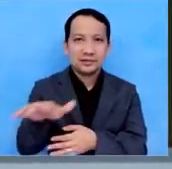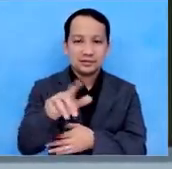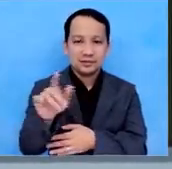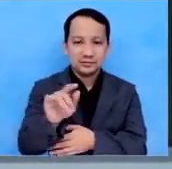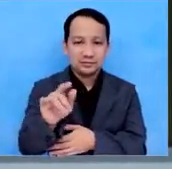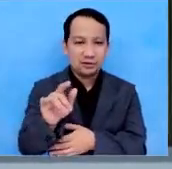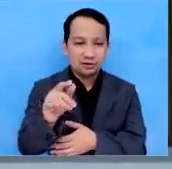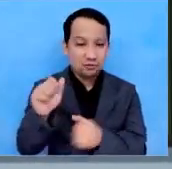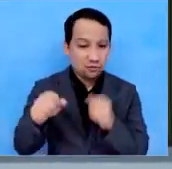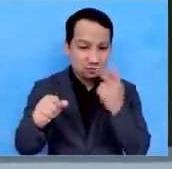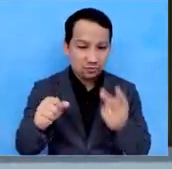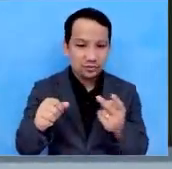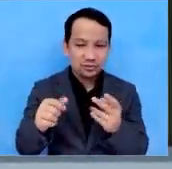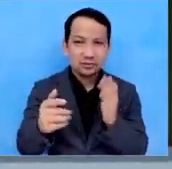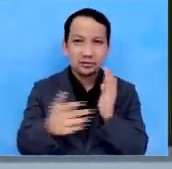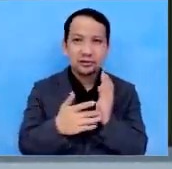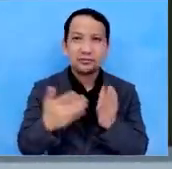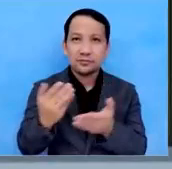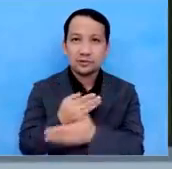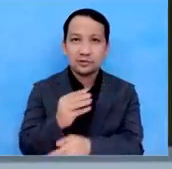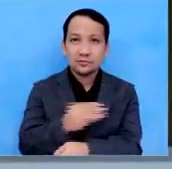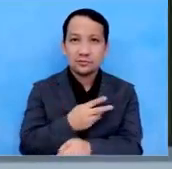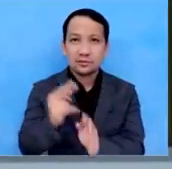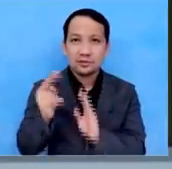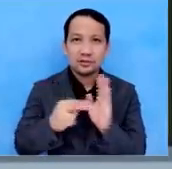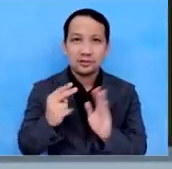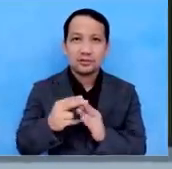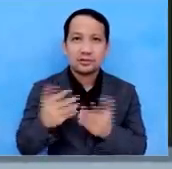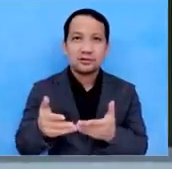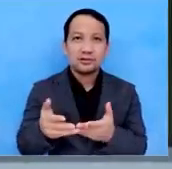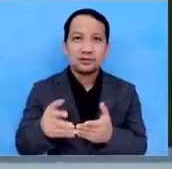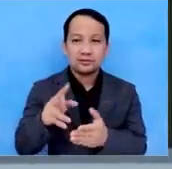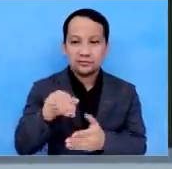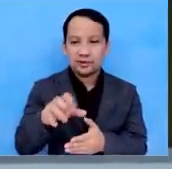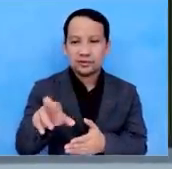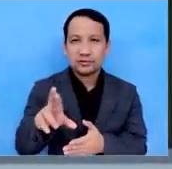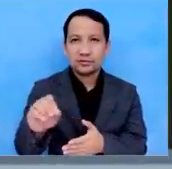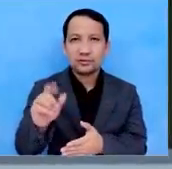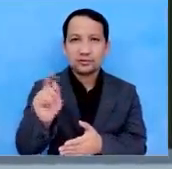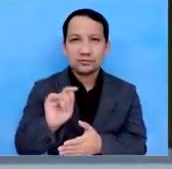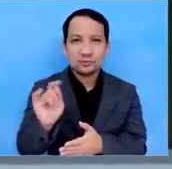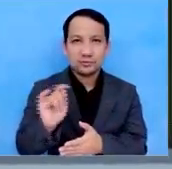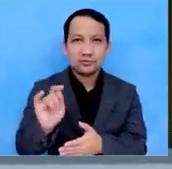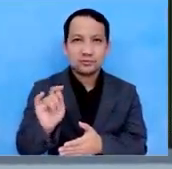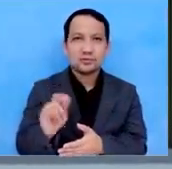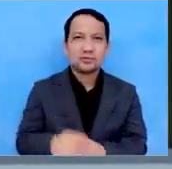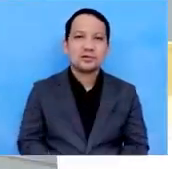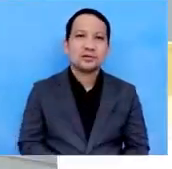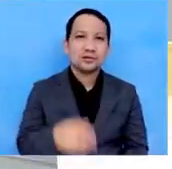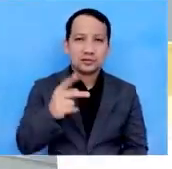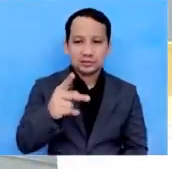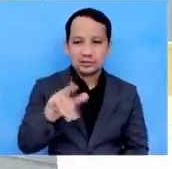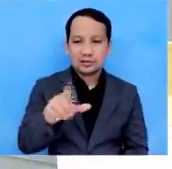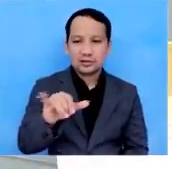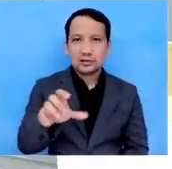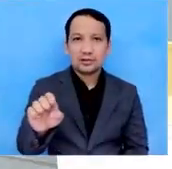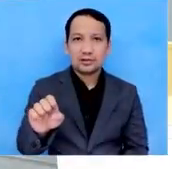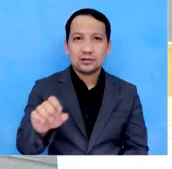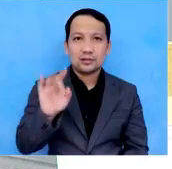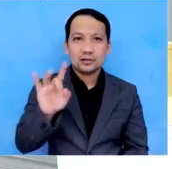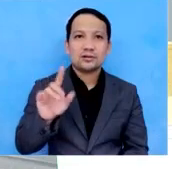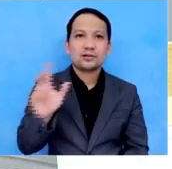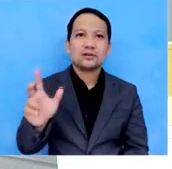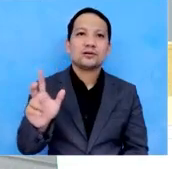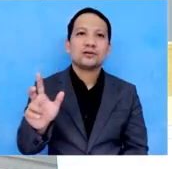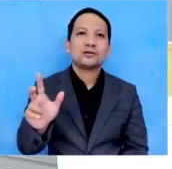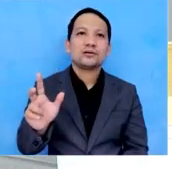you can watch my music video on Viker Records YouTube channel. At ang Kali Queens, mapanood po sa TV5, 8:30 PM po